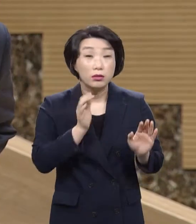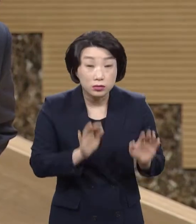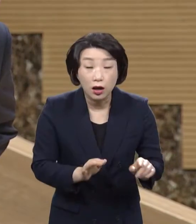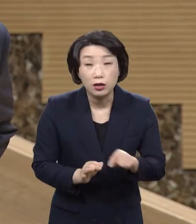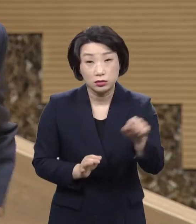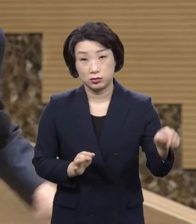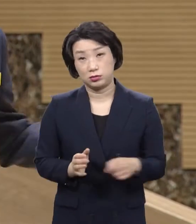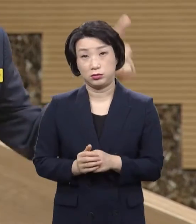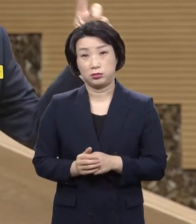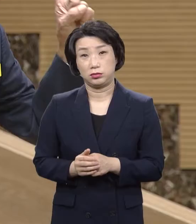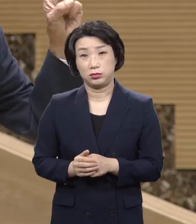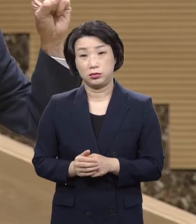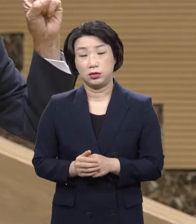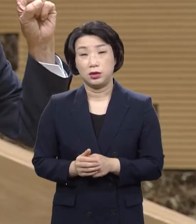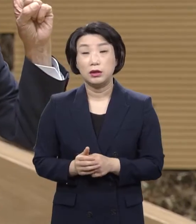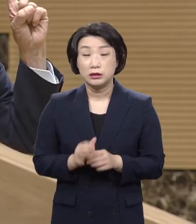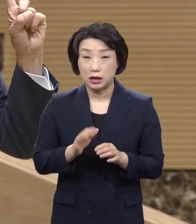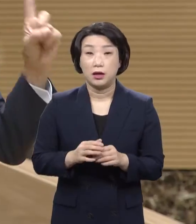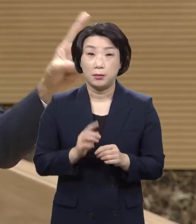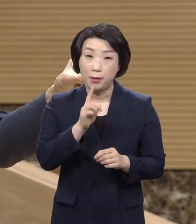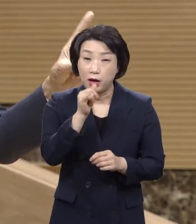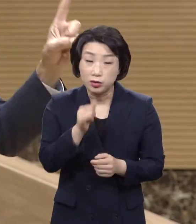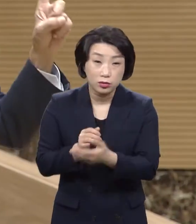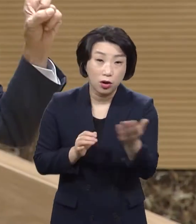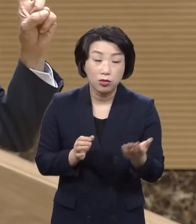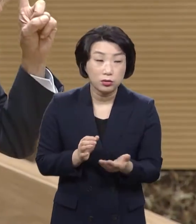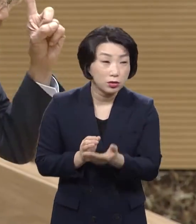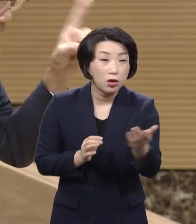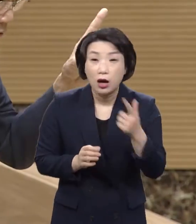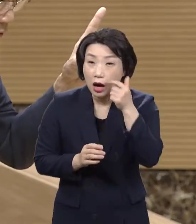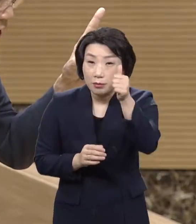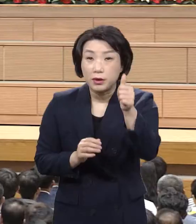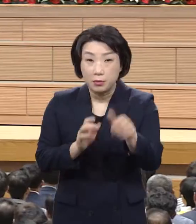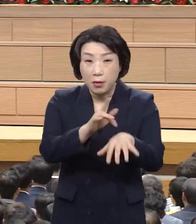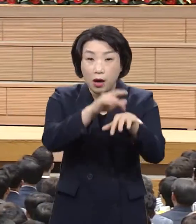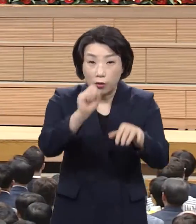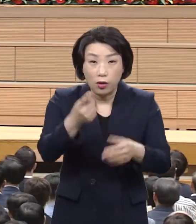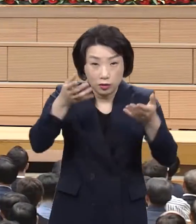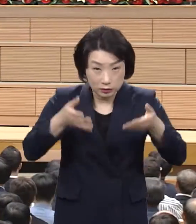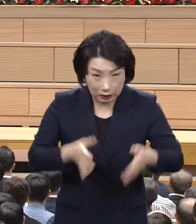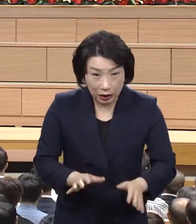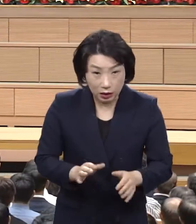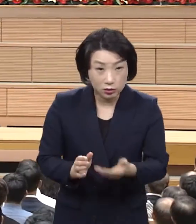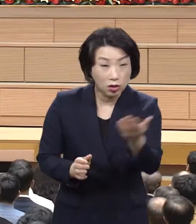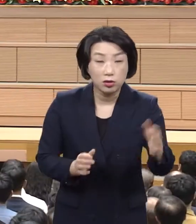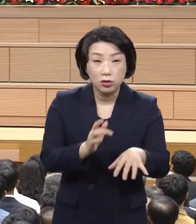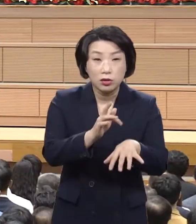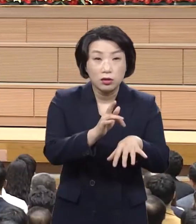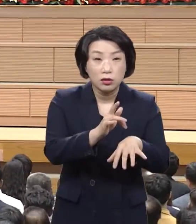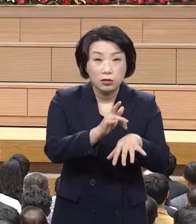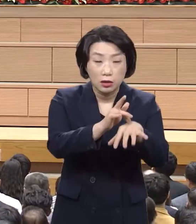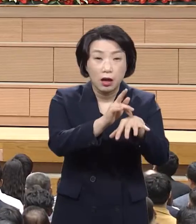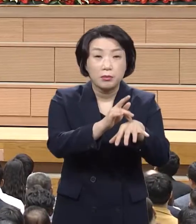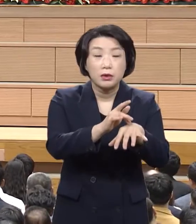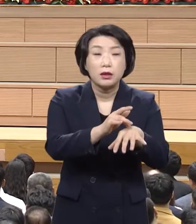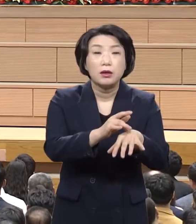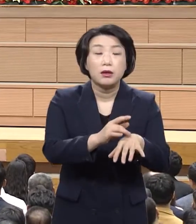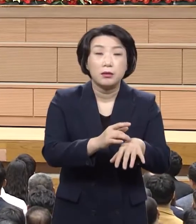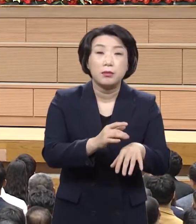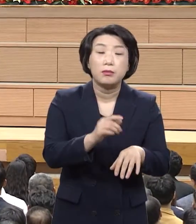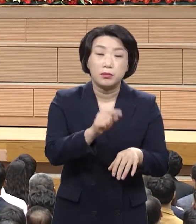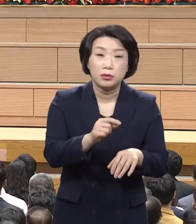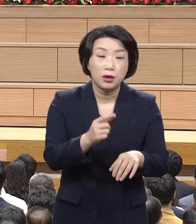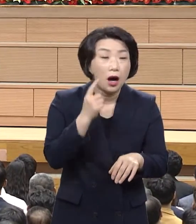그렇게 말씀하셨지. 너희는 너희 애비 마귀에게서 났으니, 너희 애비 마귀에게서